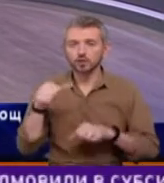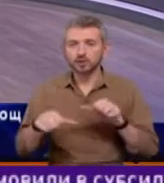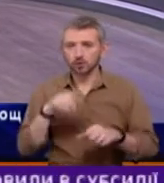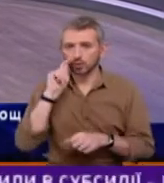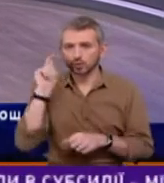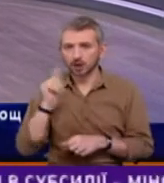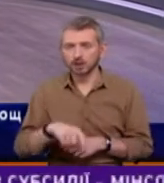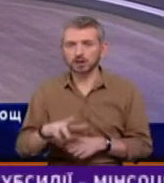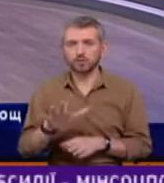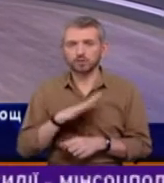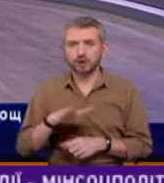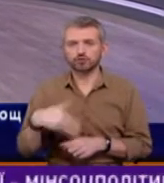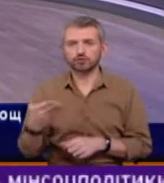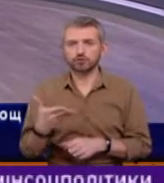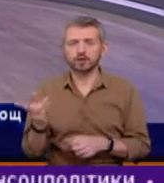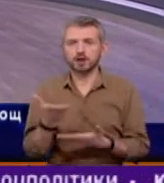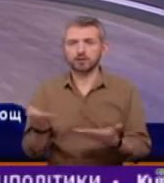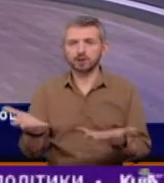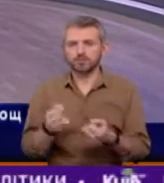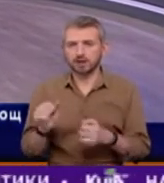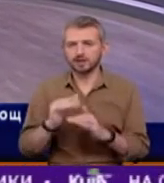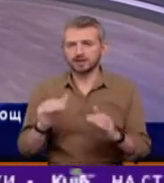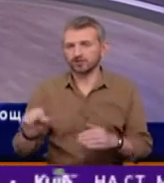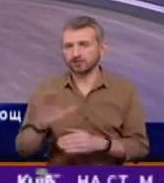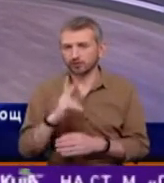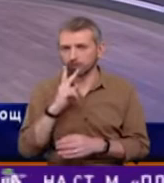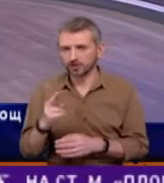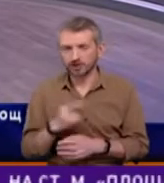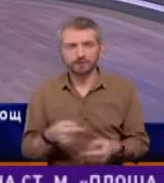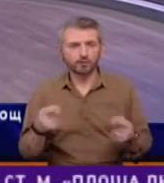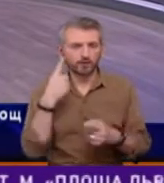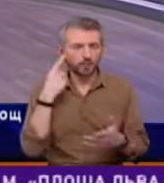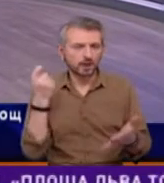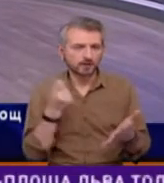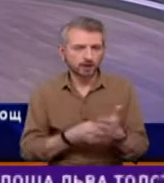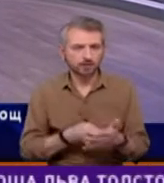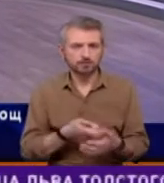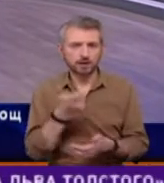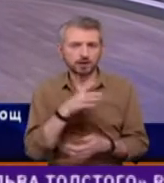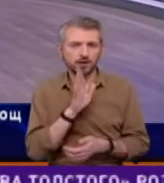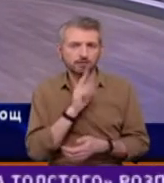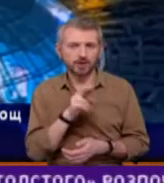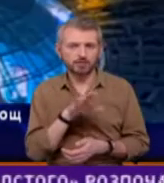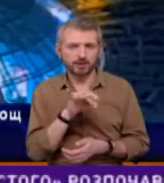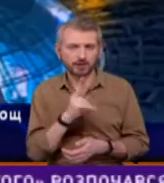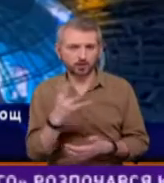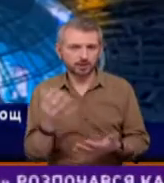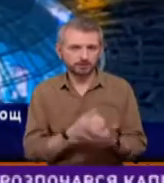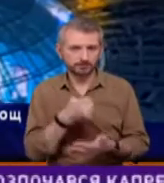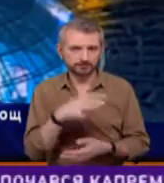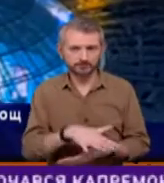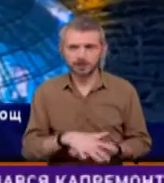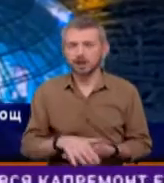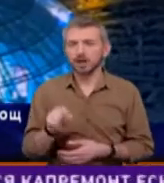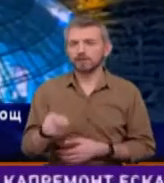Україна була стороною, яка приймала дитяче Євробачення. Ну, відповідно, натякаємо, щоб пані Петрик тоді отримала першість. Так, справа в тому, ну,